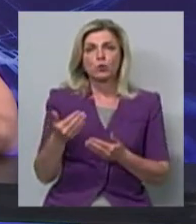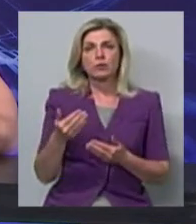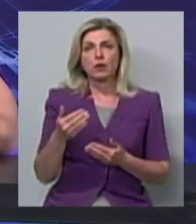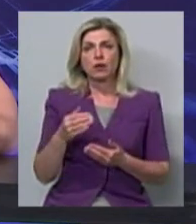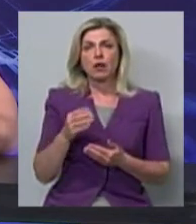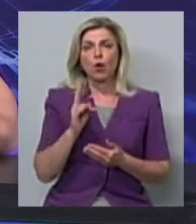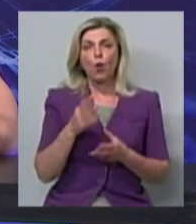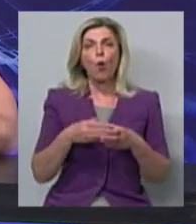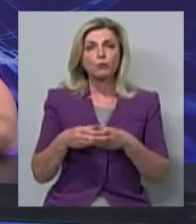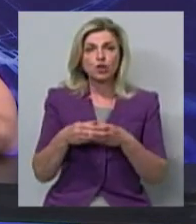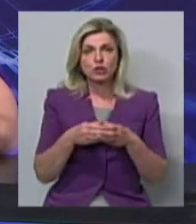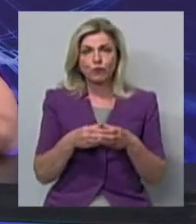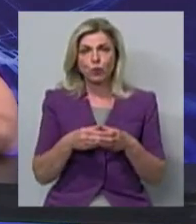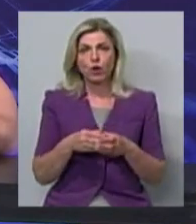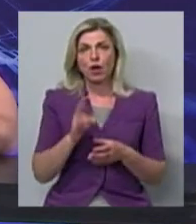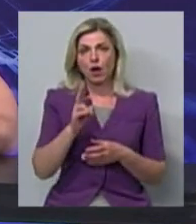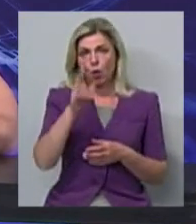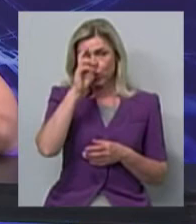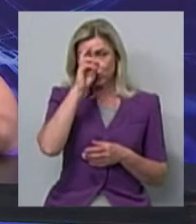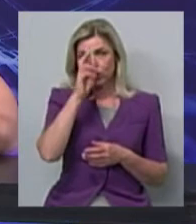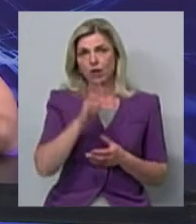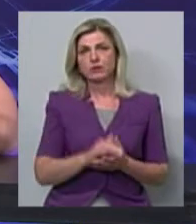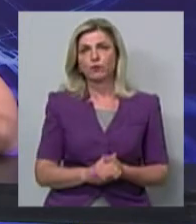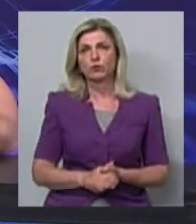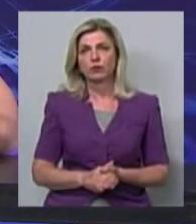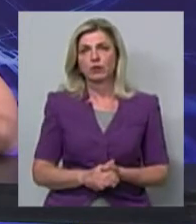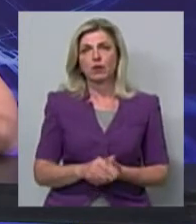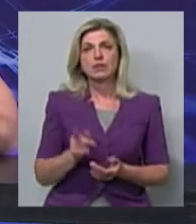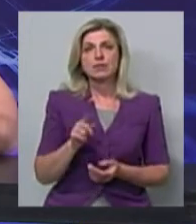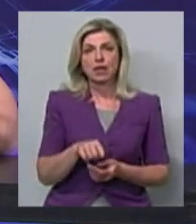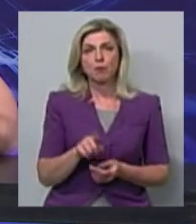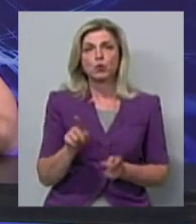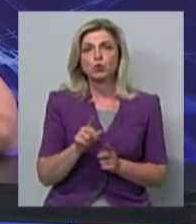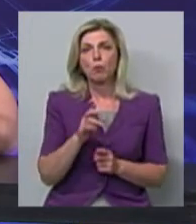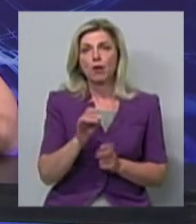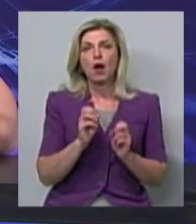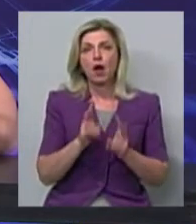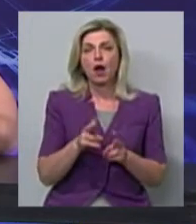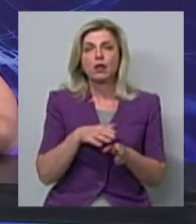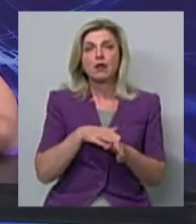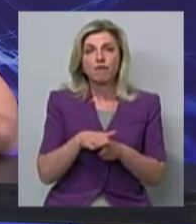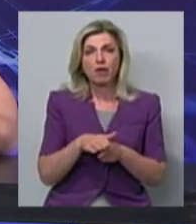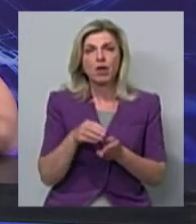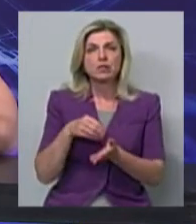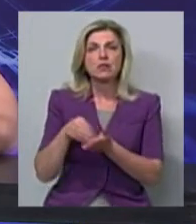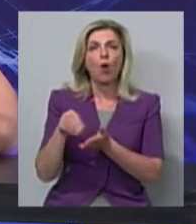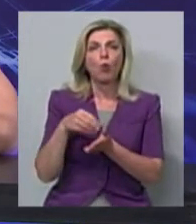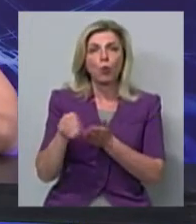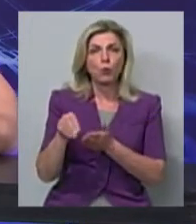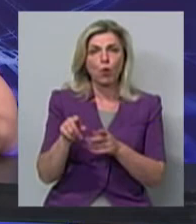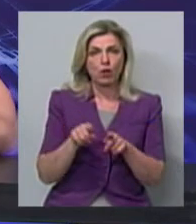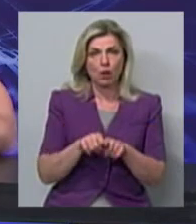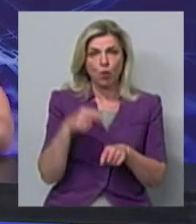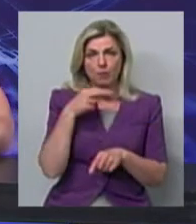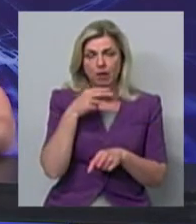к обществу, к государству с тем, чтобы как-то осуществить закупку этого препарата. Он, конечно,